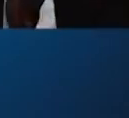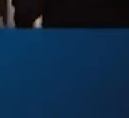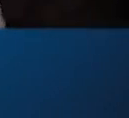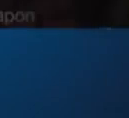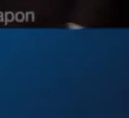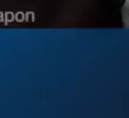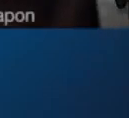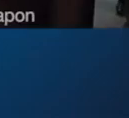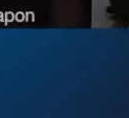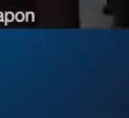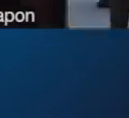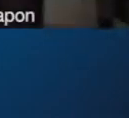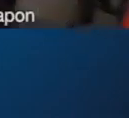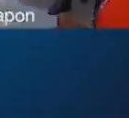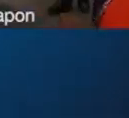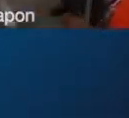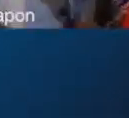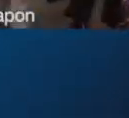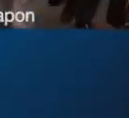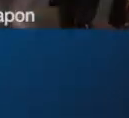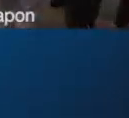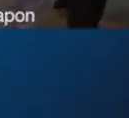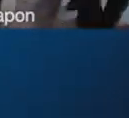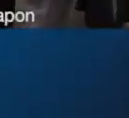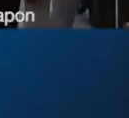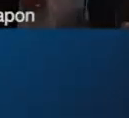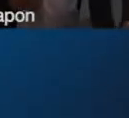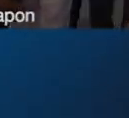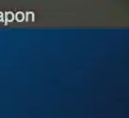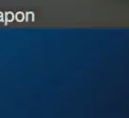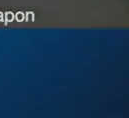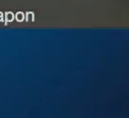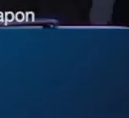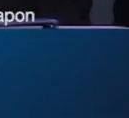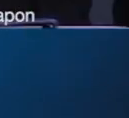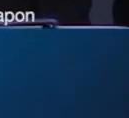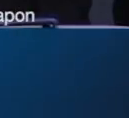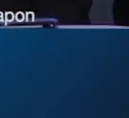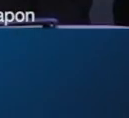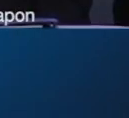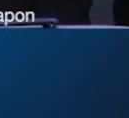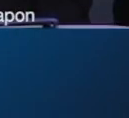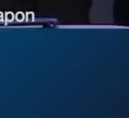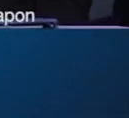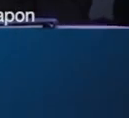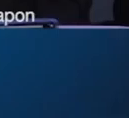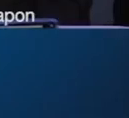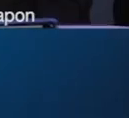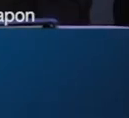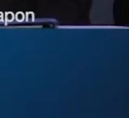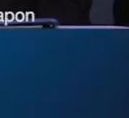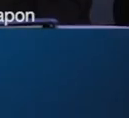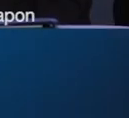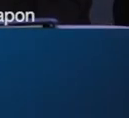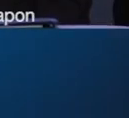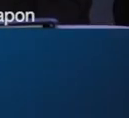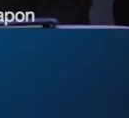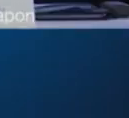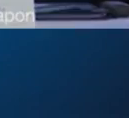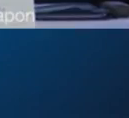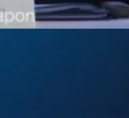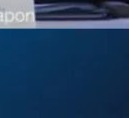À la une de l'actualité, un sommet CEDEAO Japon s'est tenu hier dans la capitale ivoirienne. Le renforcement de la coopération entre les pays ouest-africains